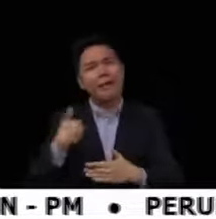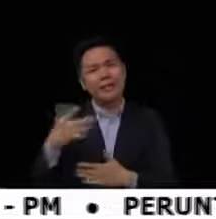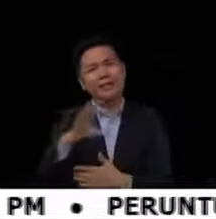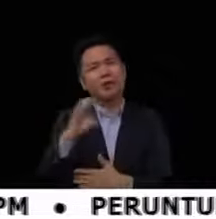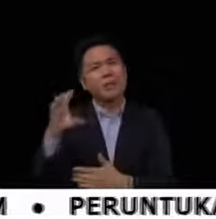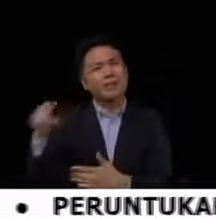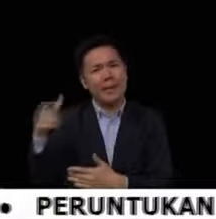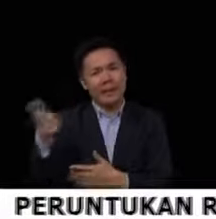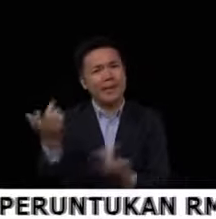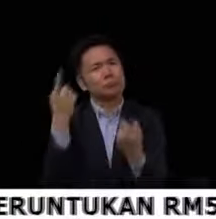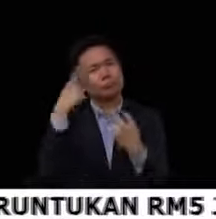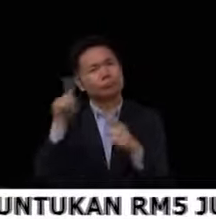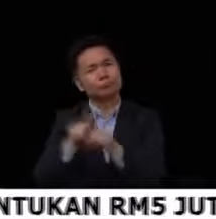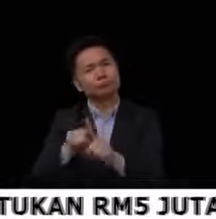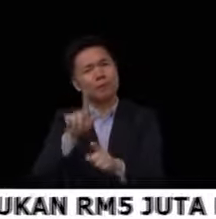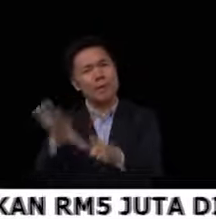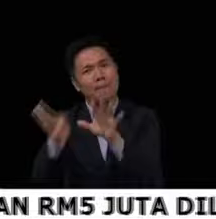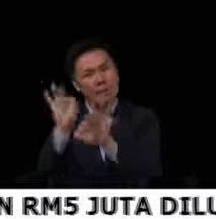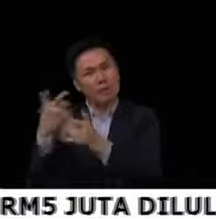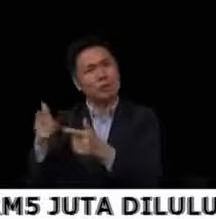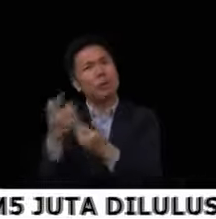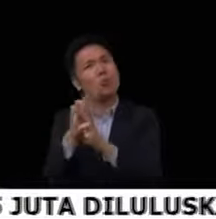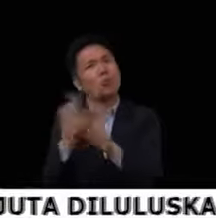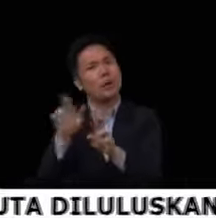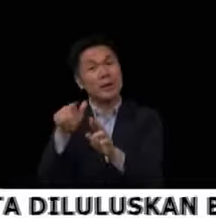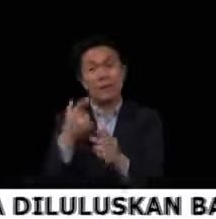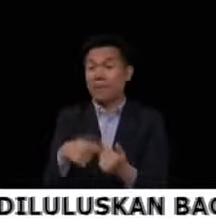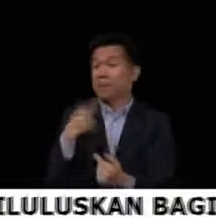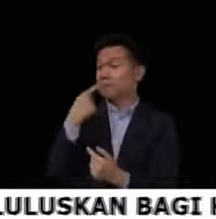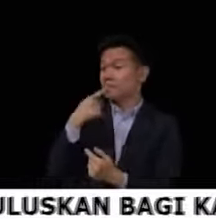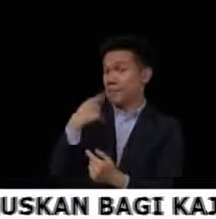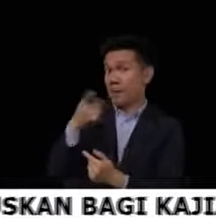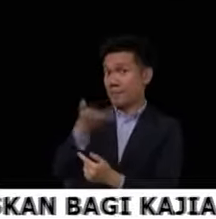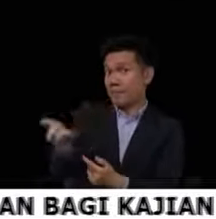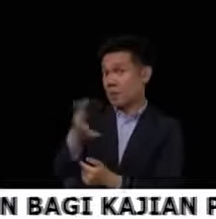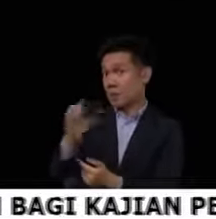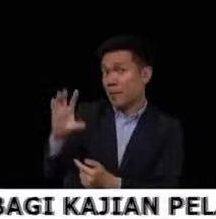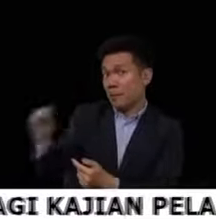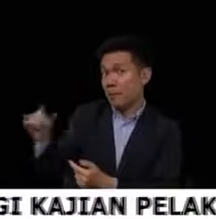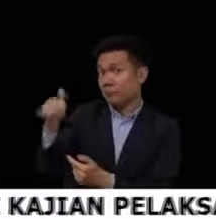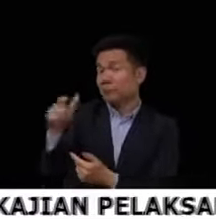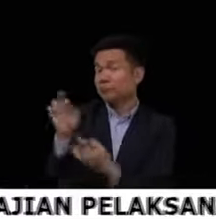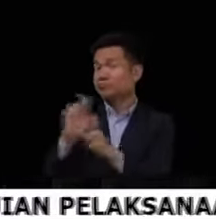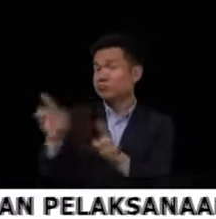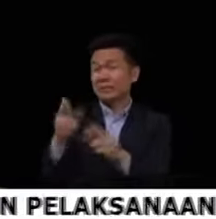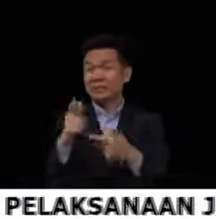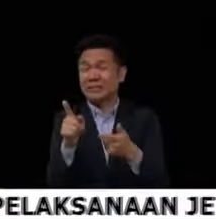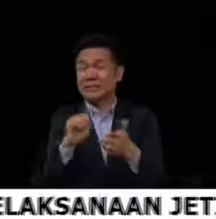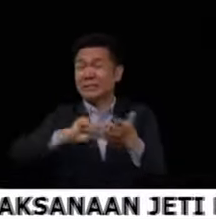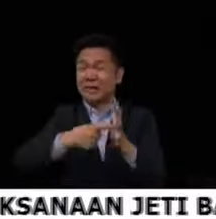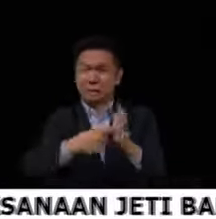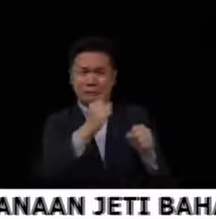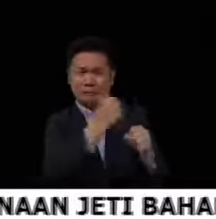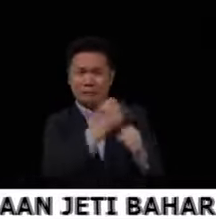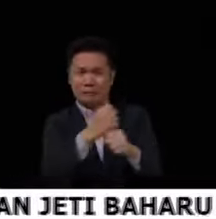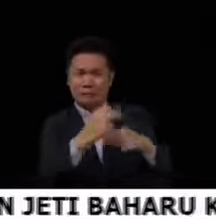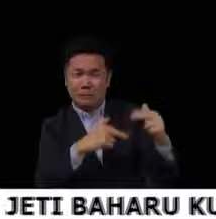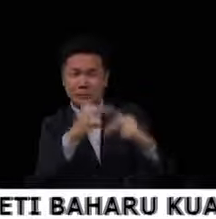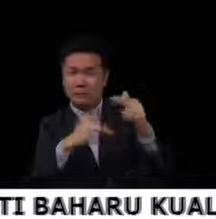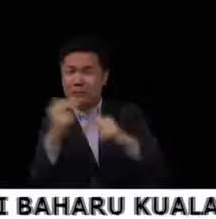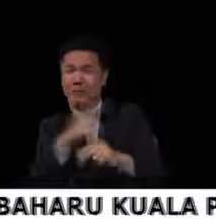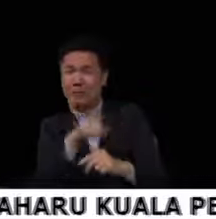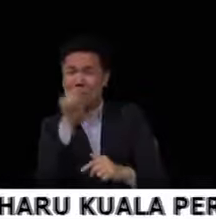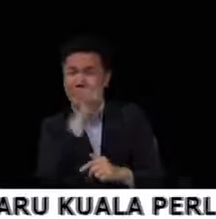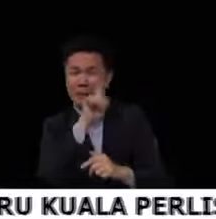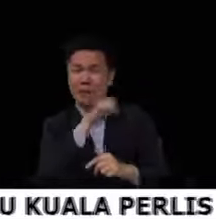telah dilantik yang banyak tui dulu Adan kita bagaikan arahan kerja pada mereka untuk melaksanakan kerja-kerja critical ini memasukkan lah